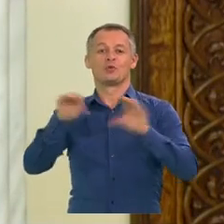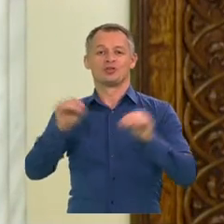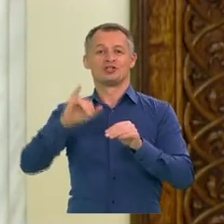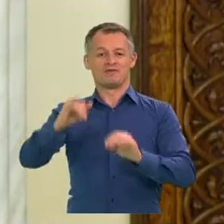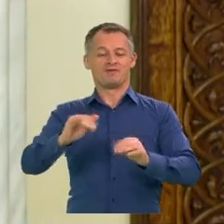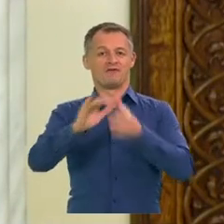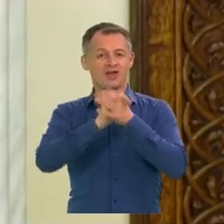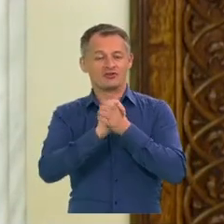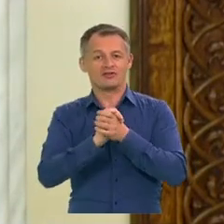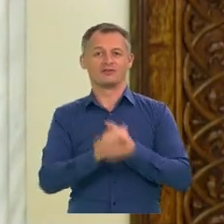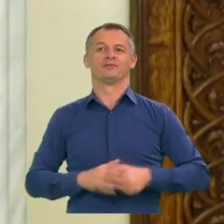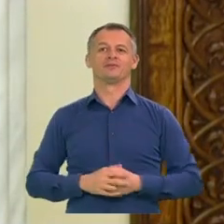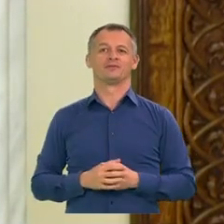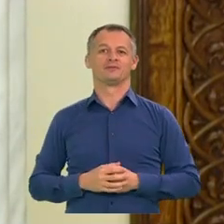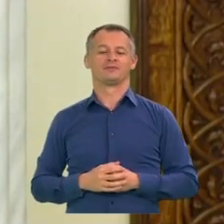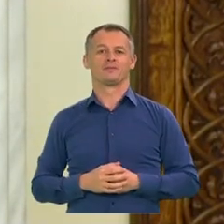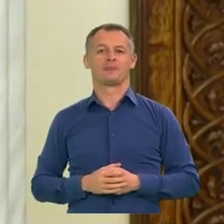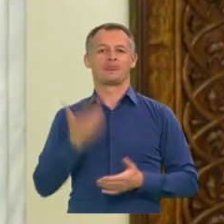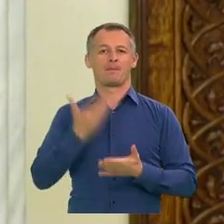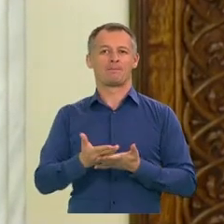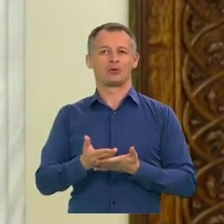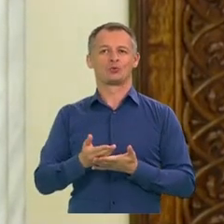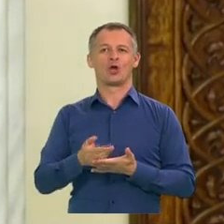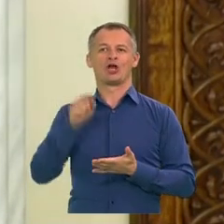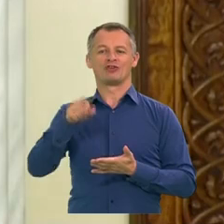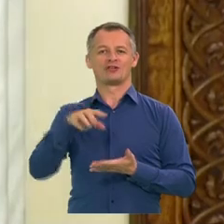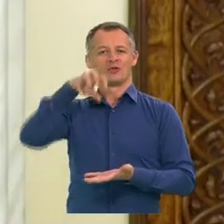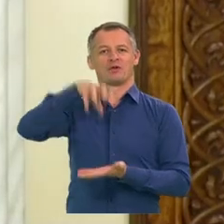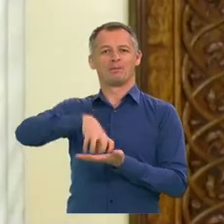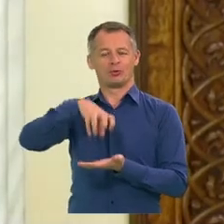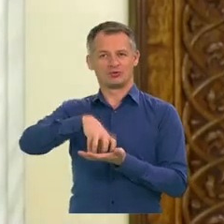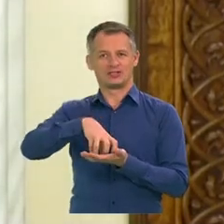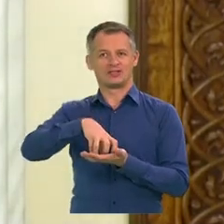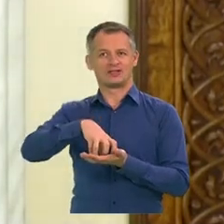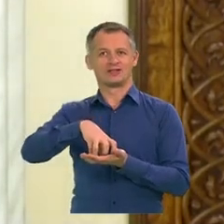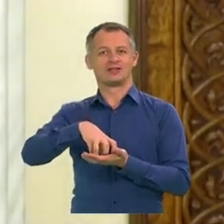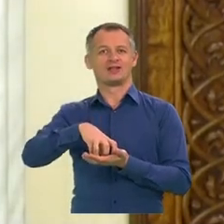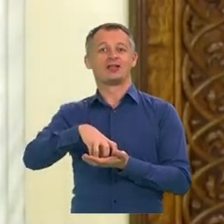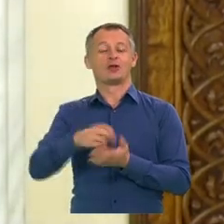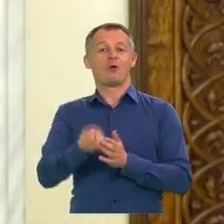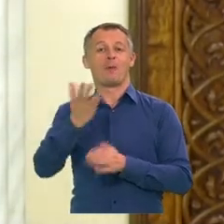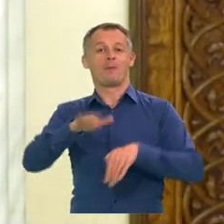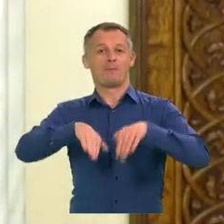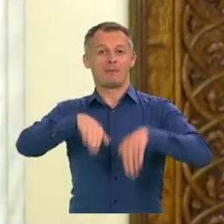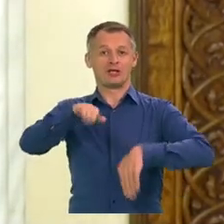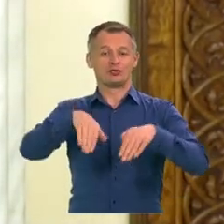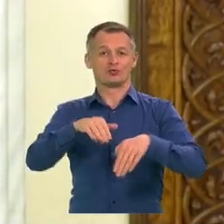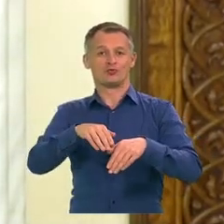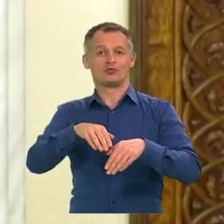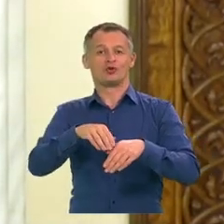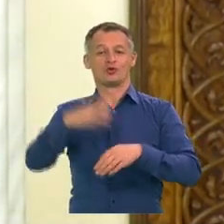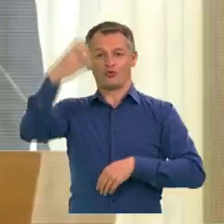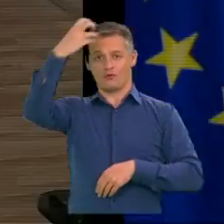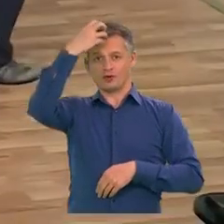felicit pentru această poziție de ministru în